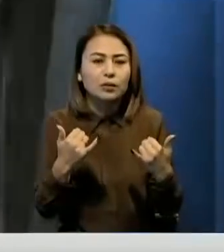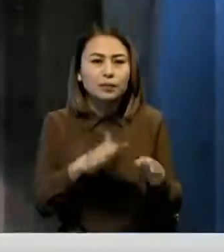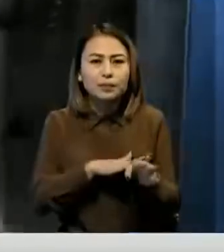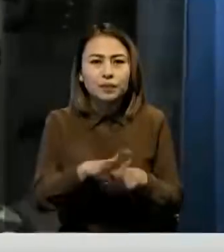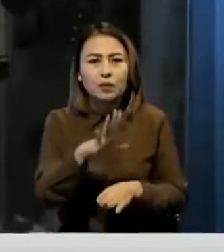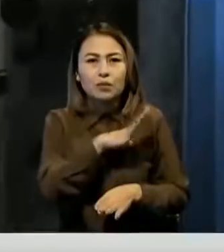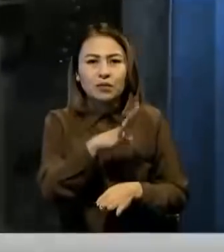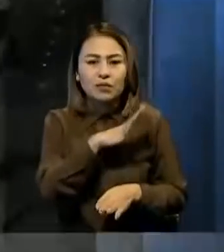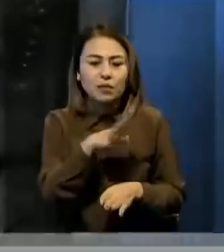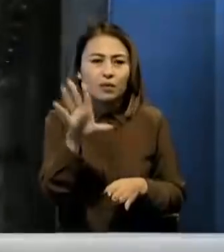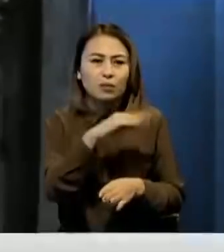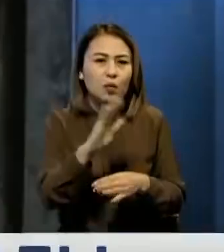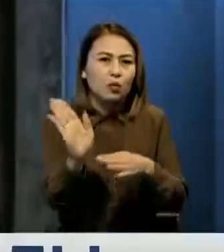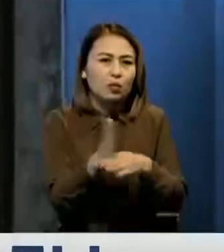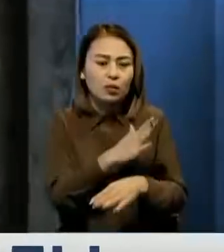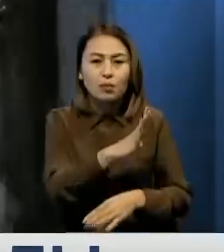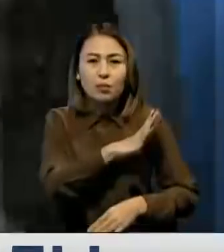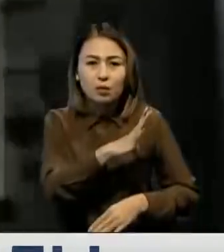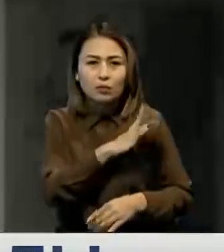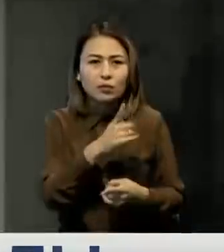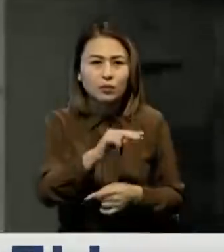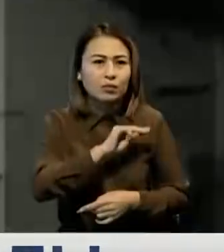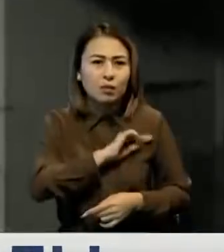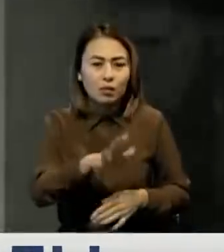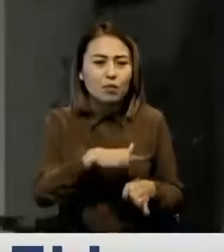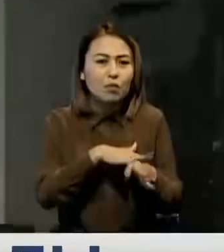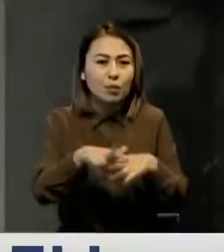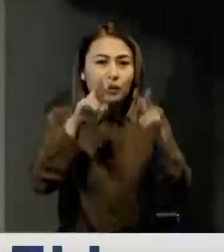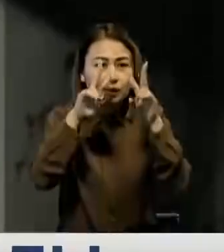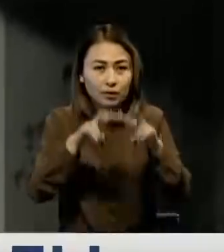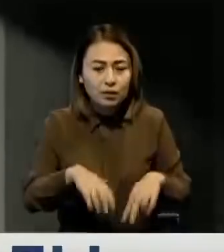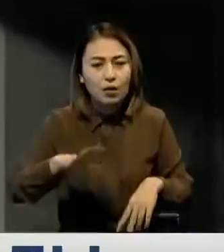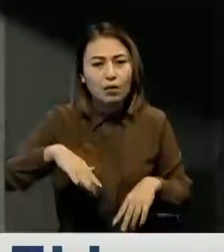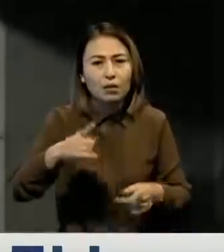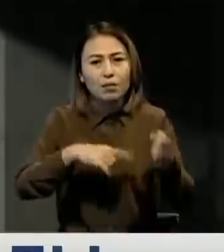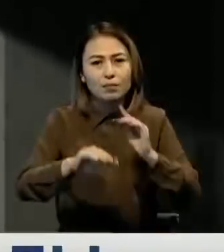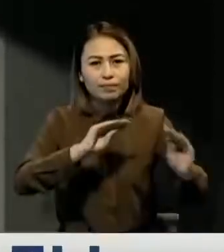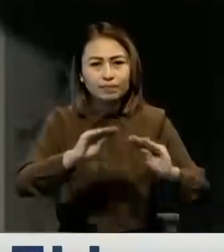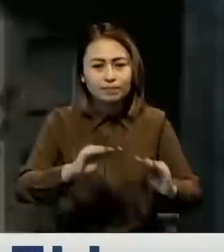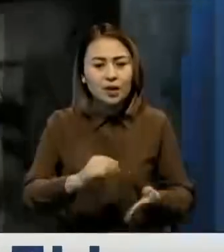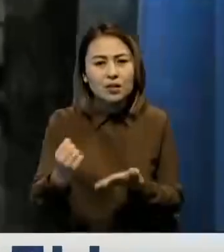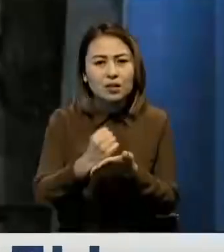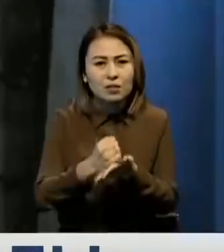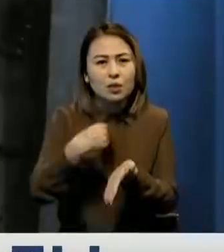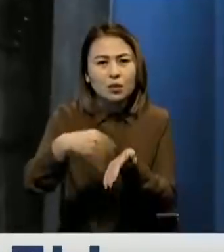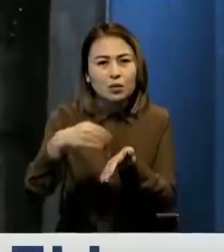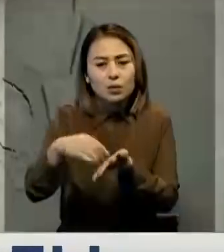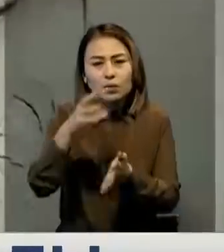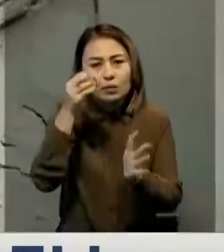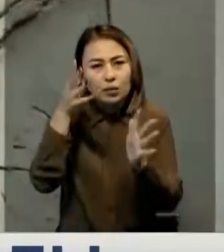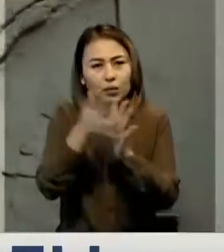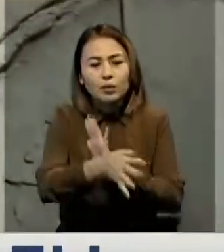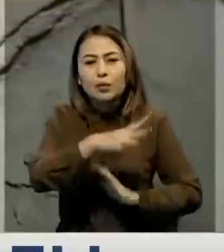Кейде бағыттан алып тастауға мәжбүр боламыз. Толық тексеруден өткізіп, қажетті бөлшектерді алуға өте көп қаражат